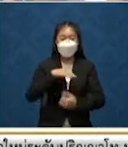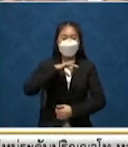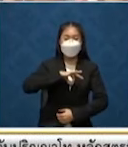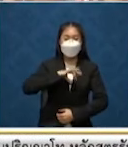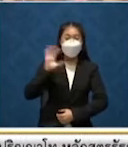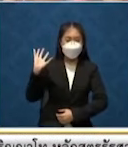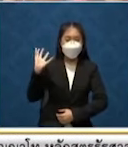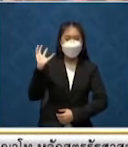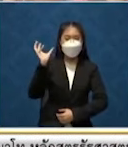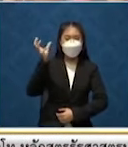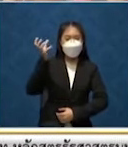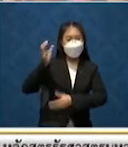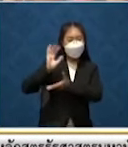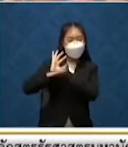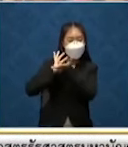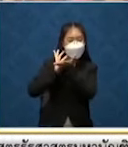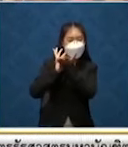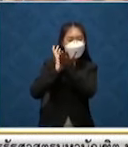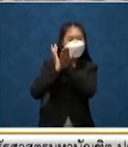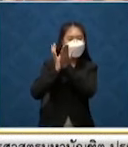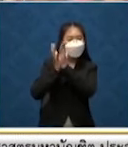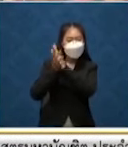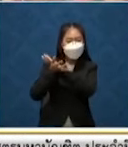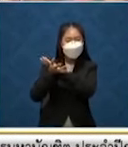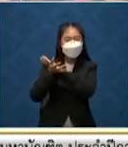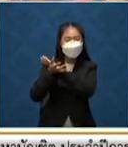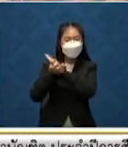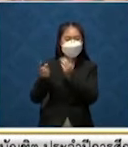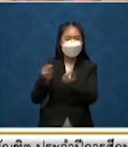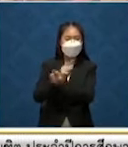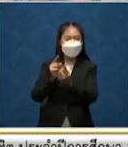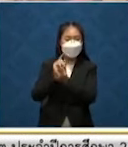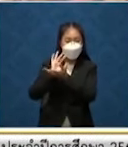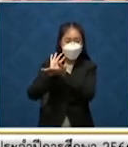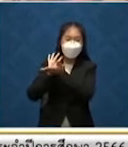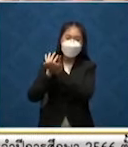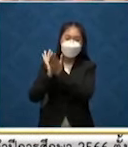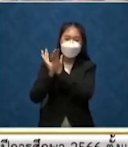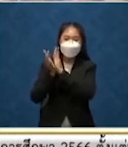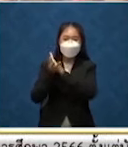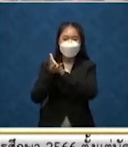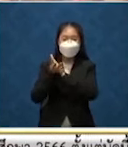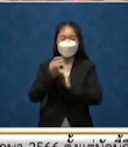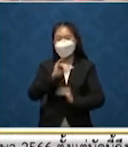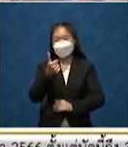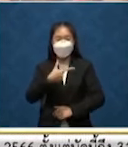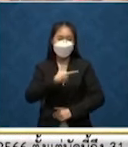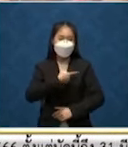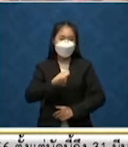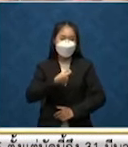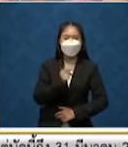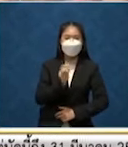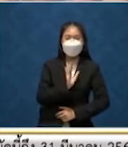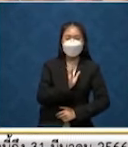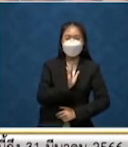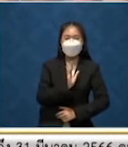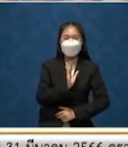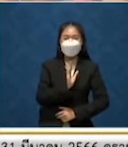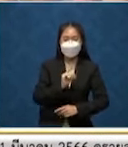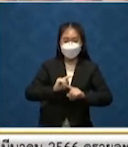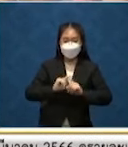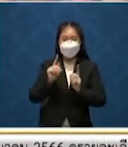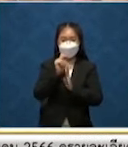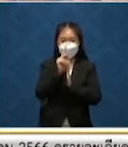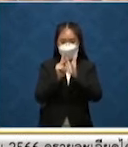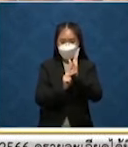ตัววันก่อนเไม่ได้ไปตามหมายที่ทางพนักงานสอบสวนออกหมายเรียกวันนี้คุณพูดในปลายทางก็พูดได้นะ